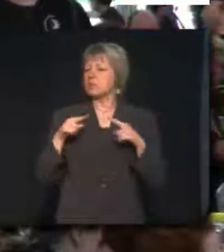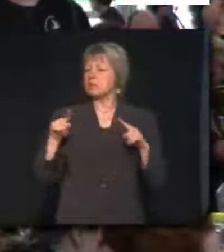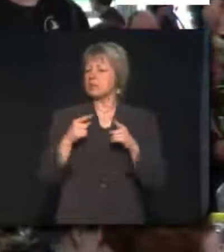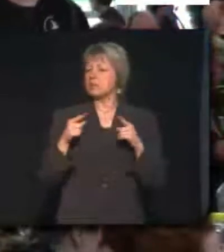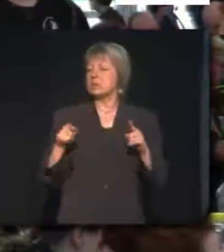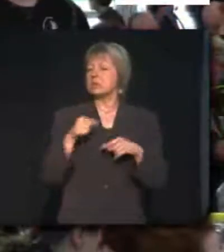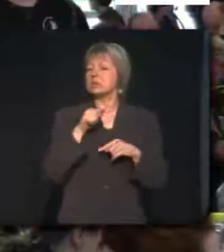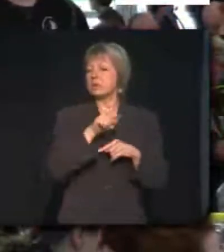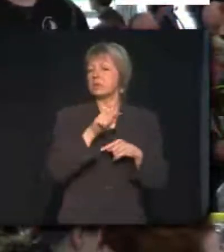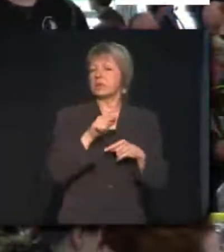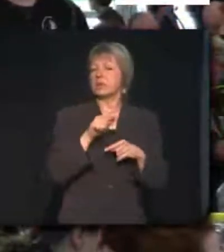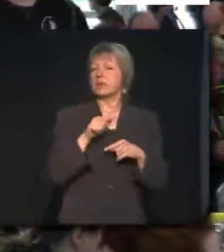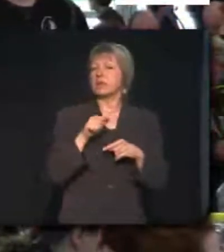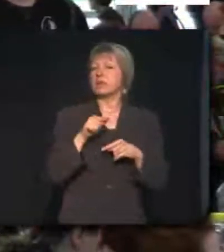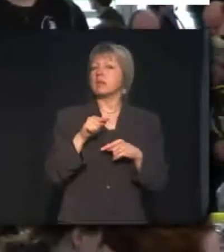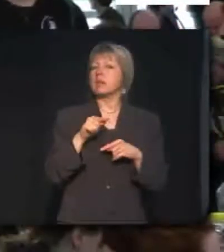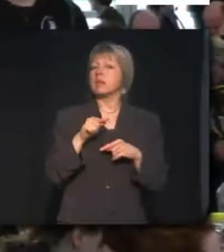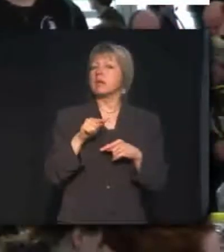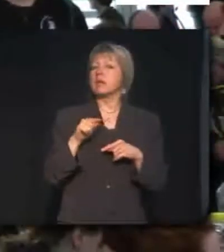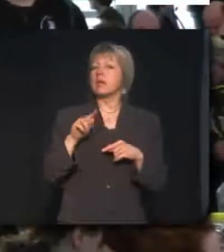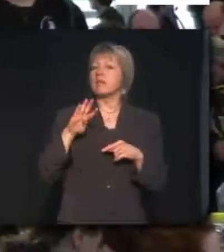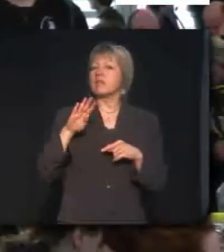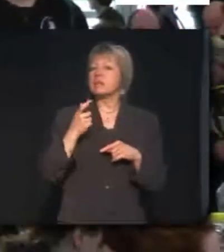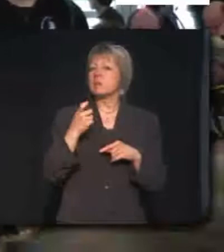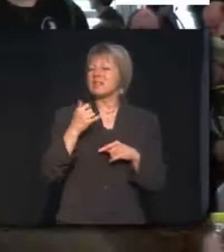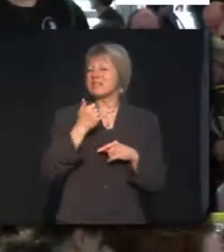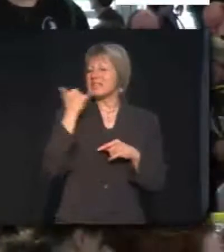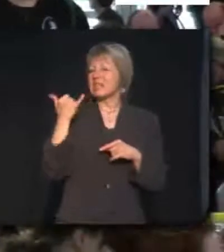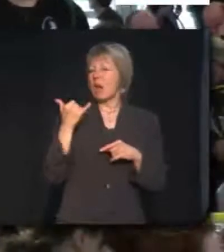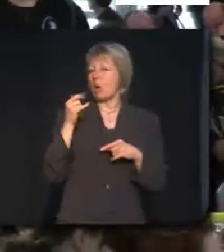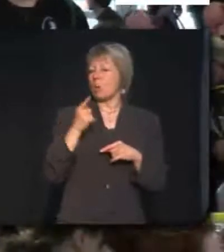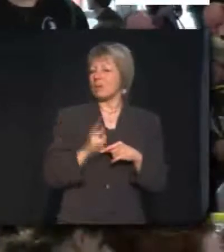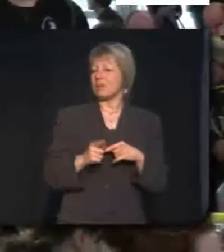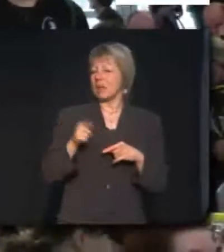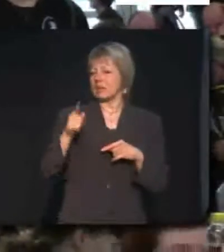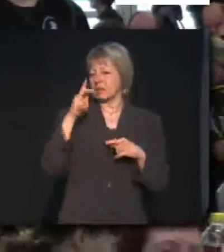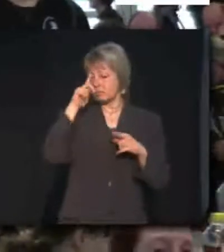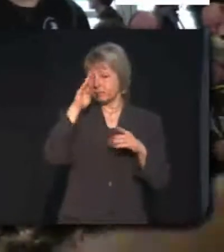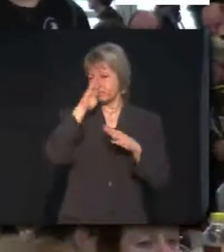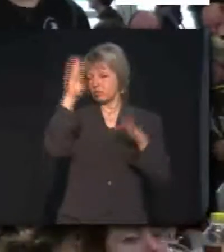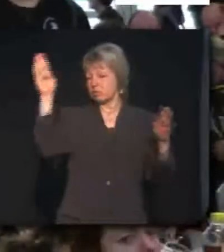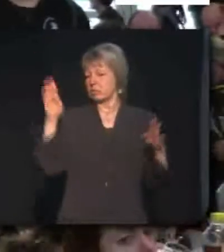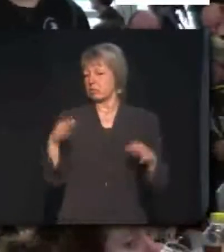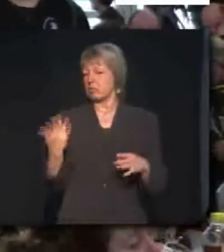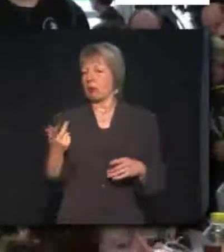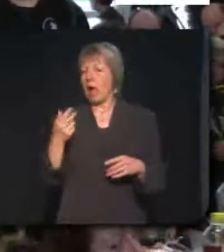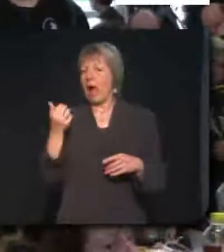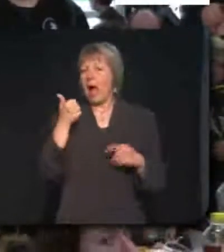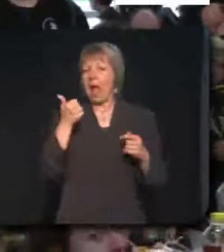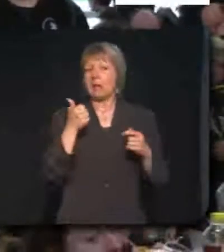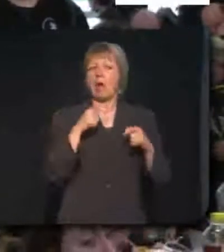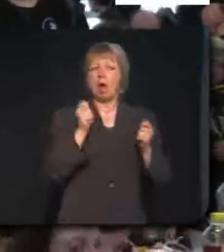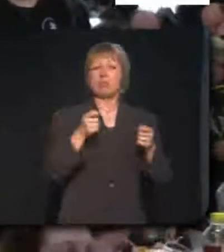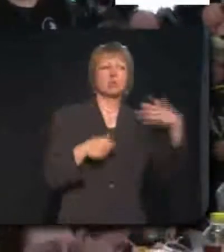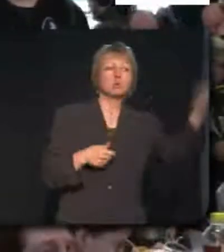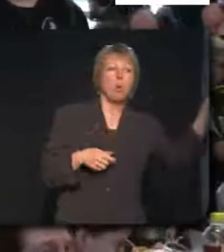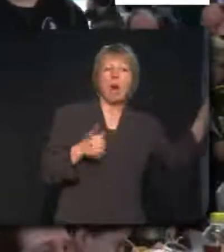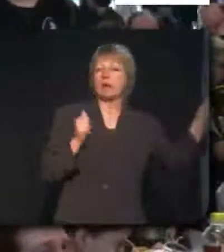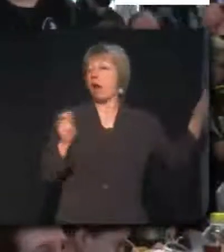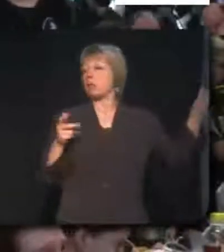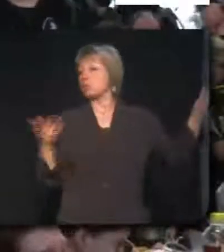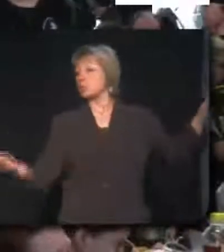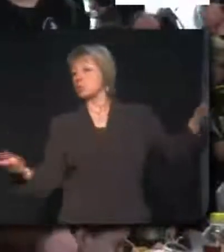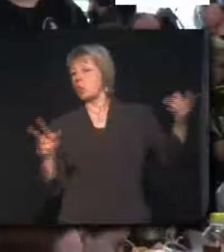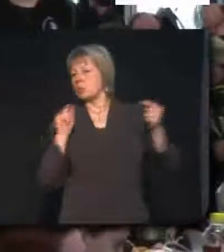twenty first centry heute man ja wir sind ein bisschen schizoid bin auf der einen Seite das eine machen auf der anderen Seite das andere machen und deshalb